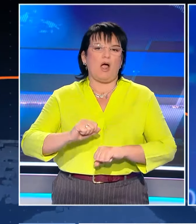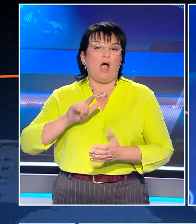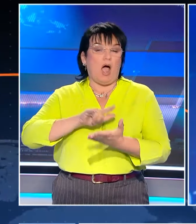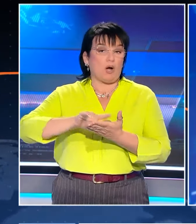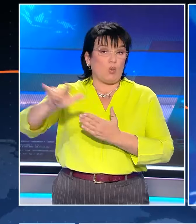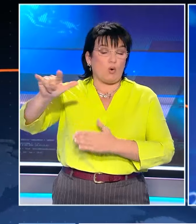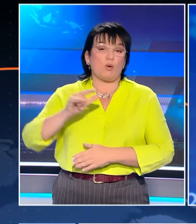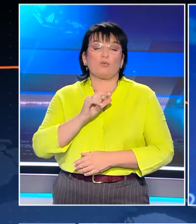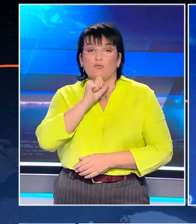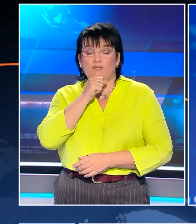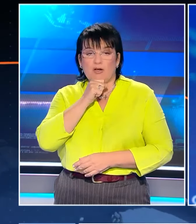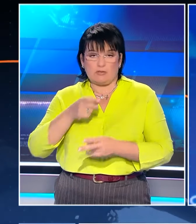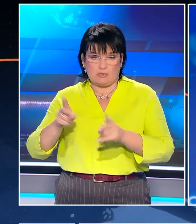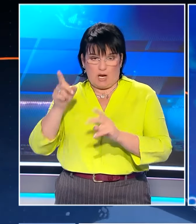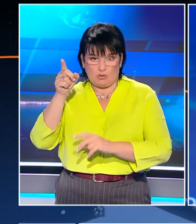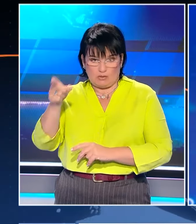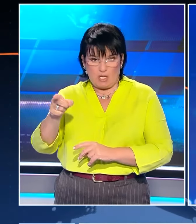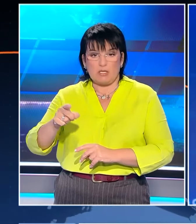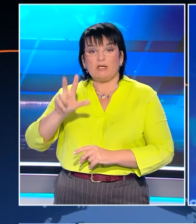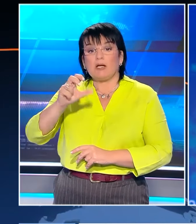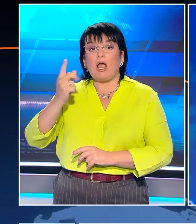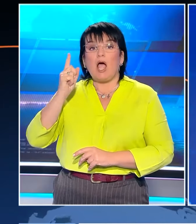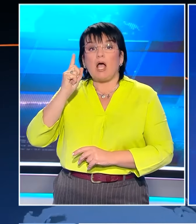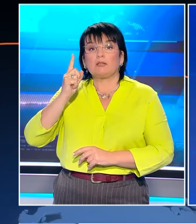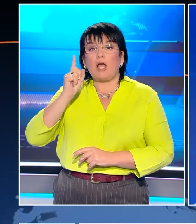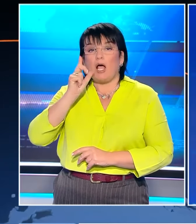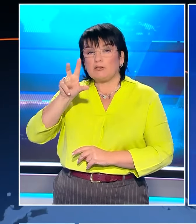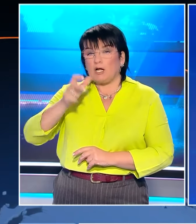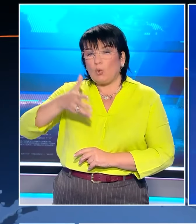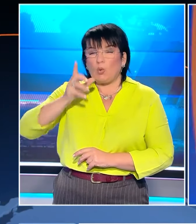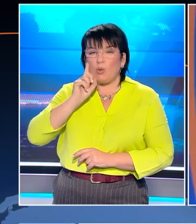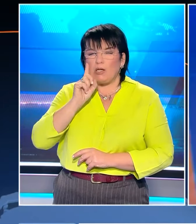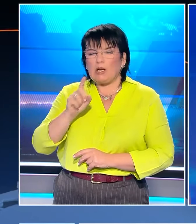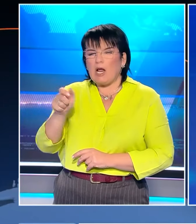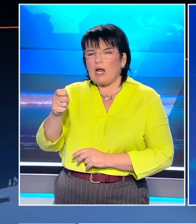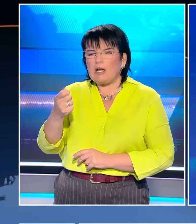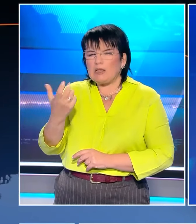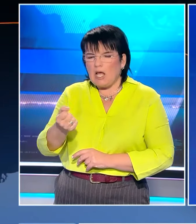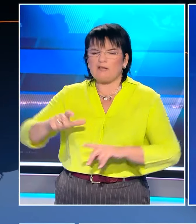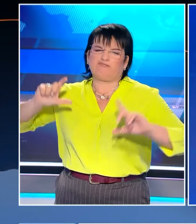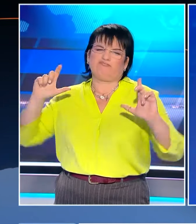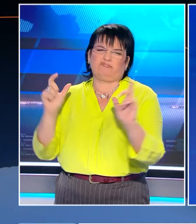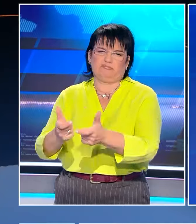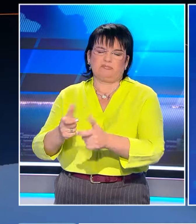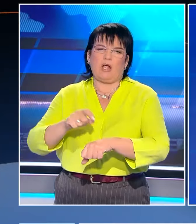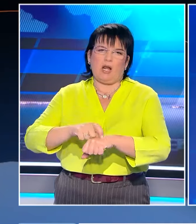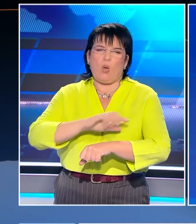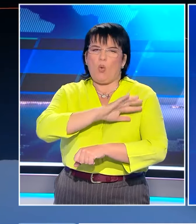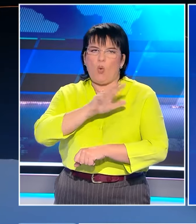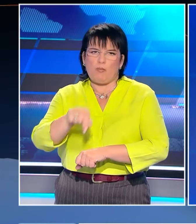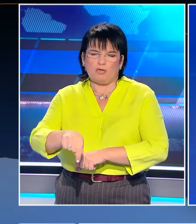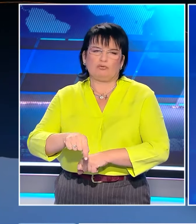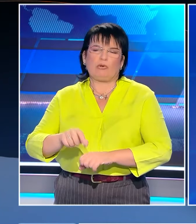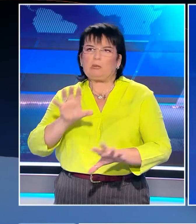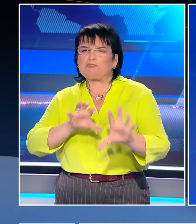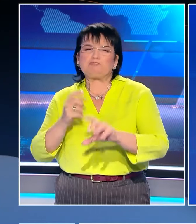αεροδρόμιο Ελευθέριος Βενιζέλος συνελήφθη χθες και η 30χρονη γυναίκα που είχε τα κλειδιά του διαμερίσματος και μέχρι τώρα αναζητούνταν.